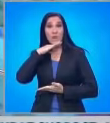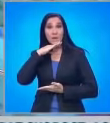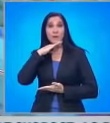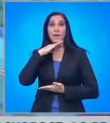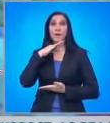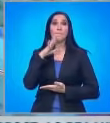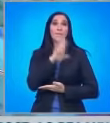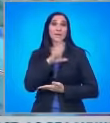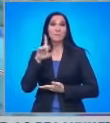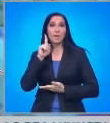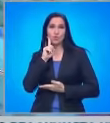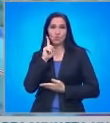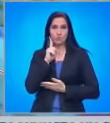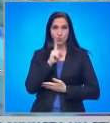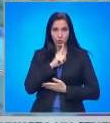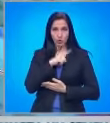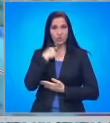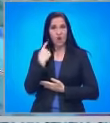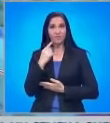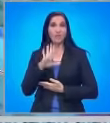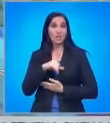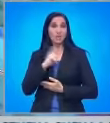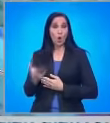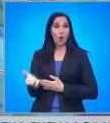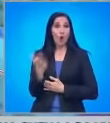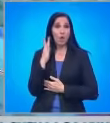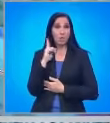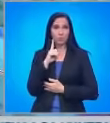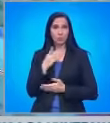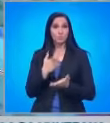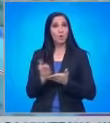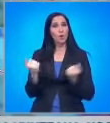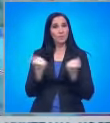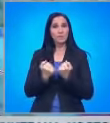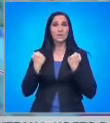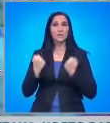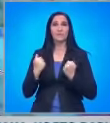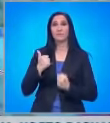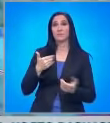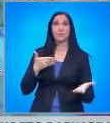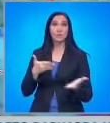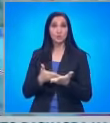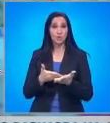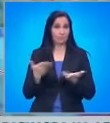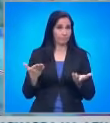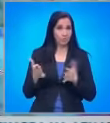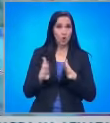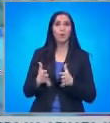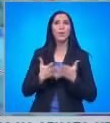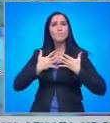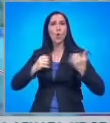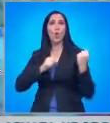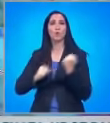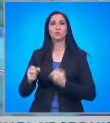достига 55 жертви на 100 000 души. Според местната здравна инспекция причината е, че хората твърде